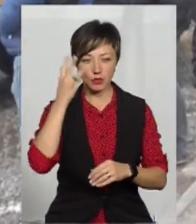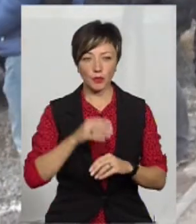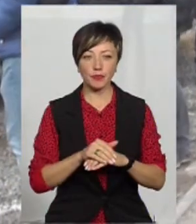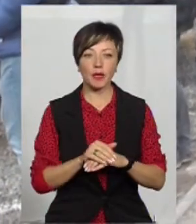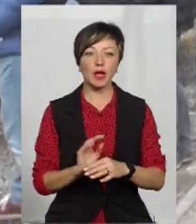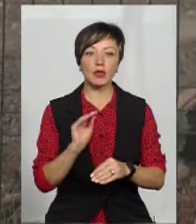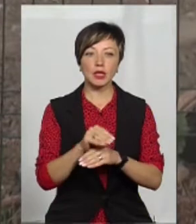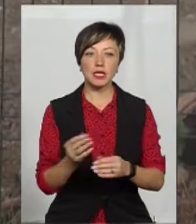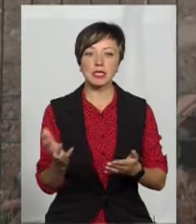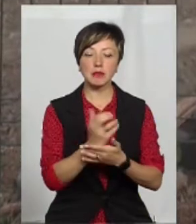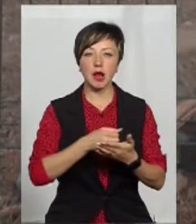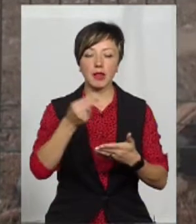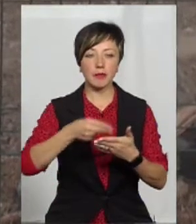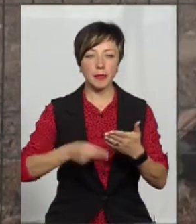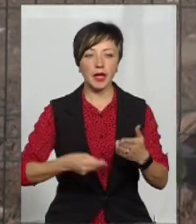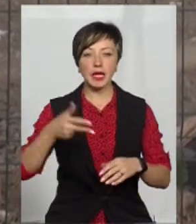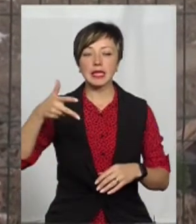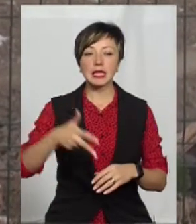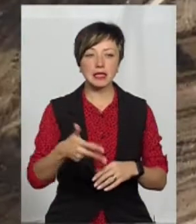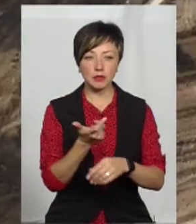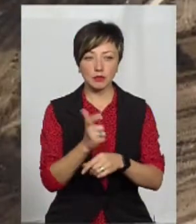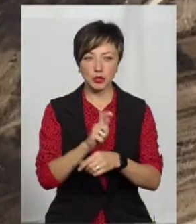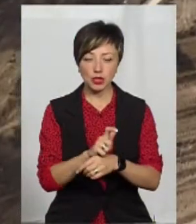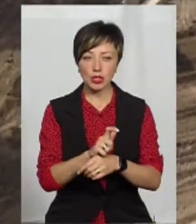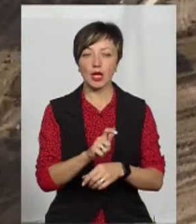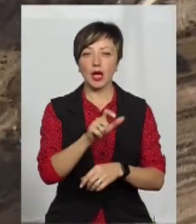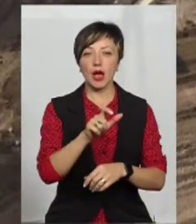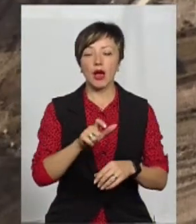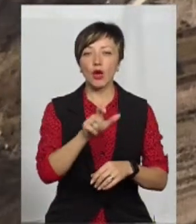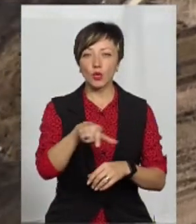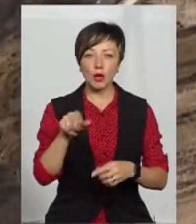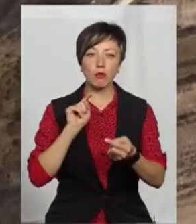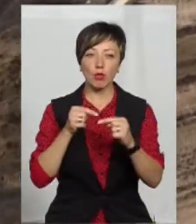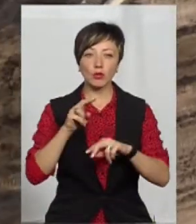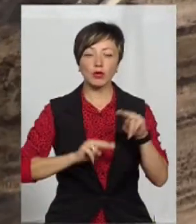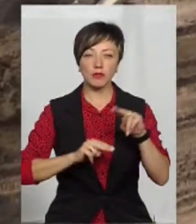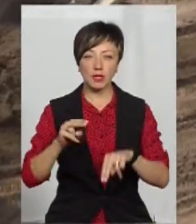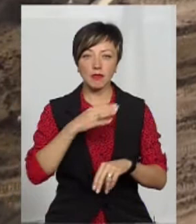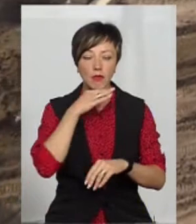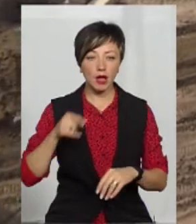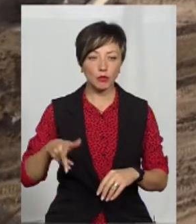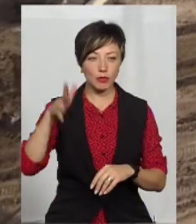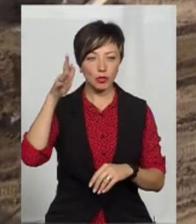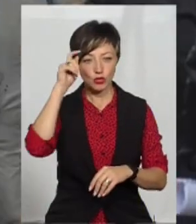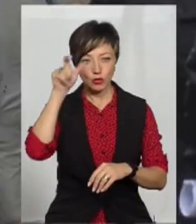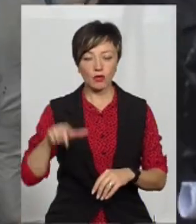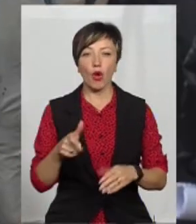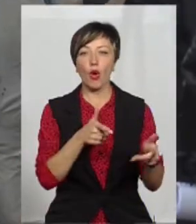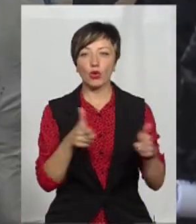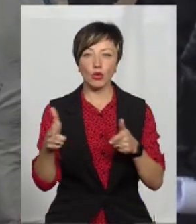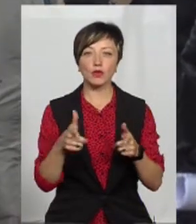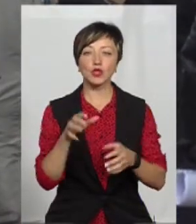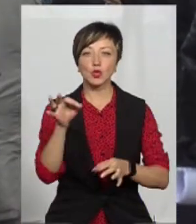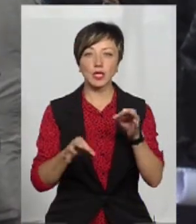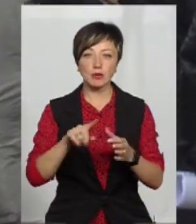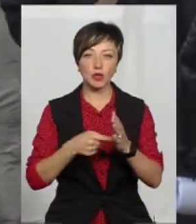додає, зібрали понад 3000 підписів мешканців будинків на Озерні, які проти будівництва багатоповерхівки. Чоловік каже, готові судитися з міською